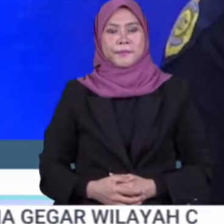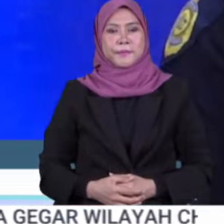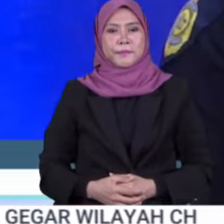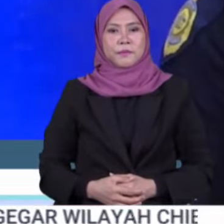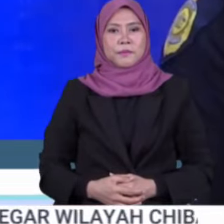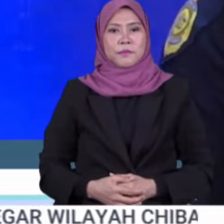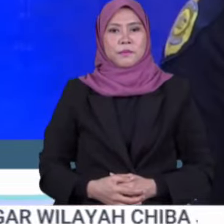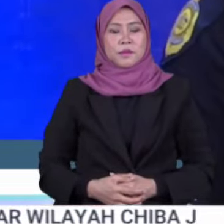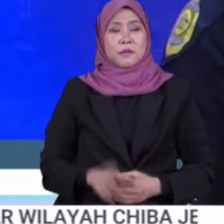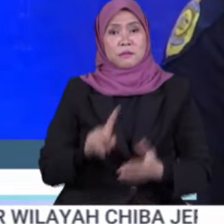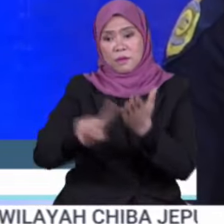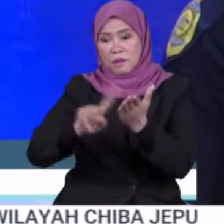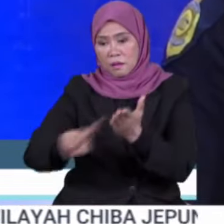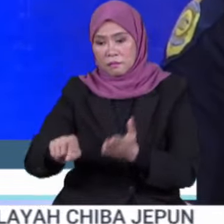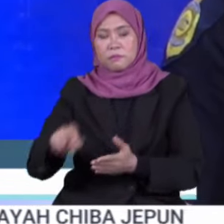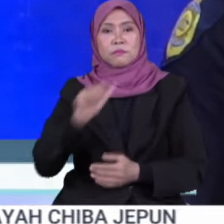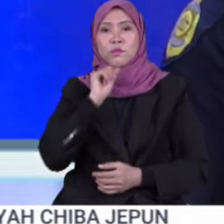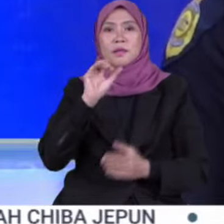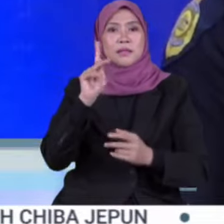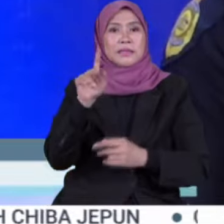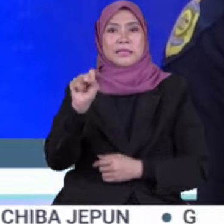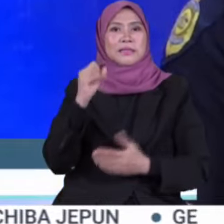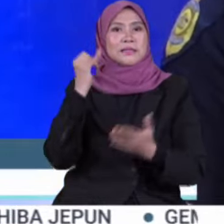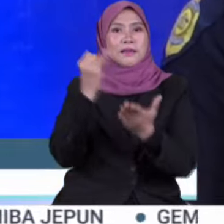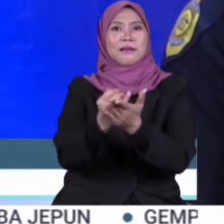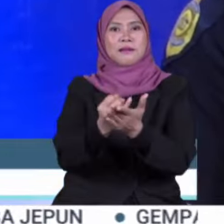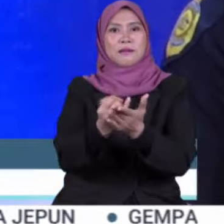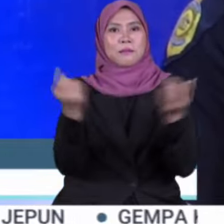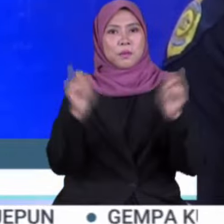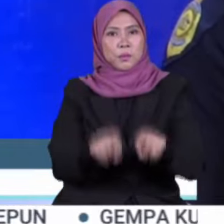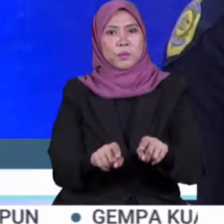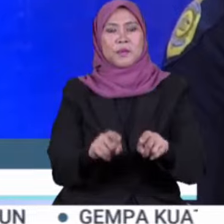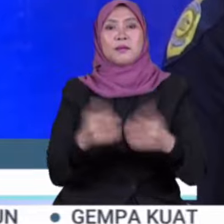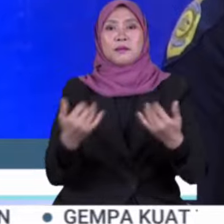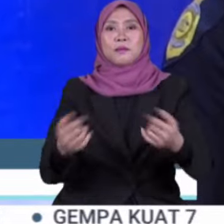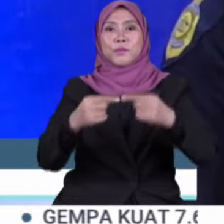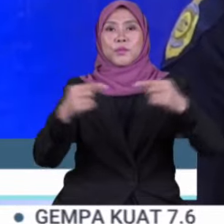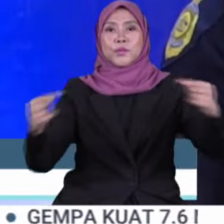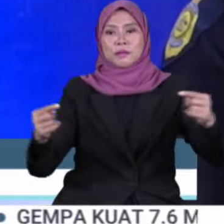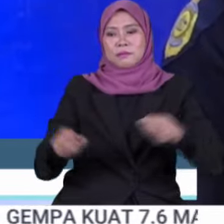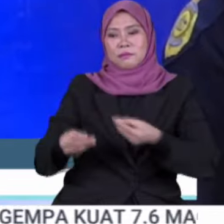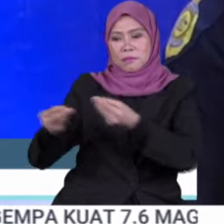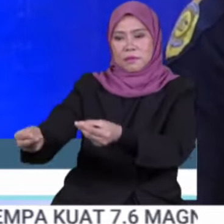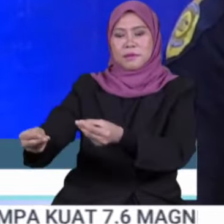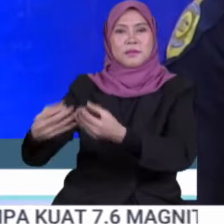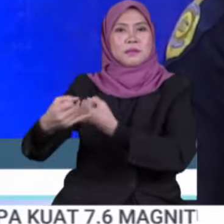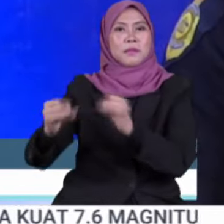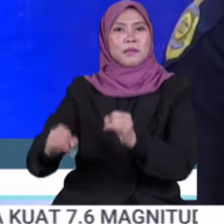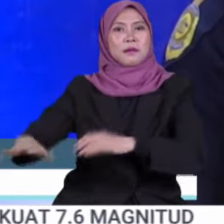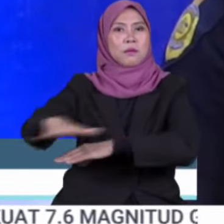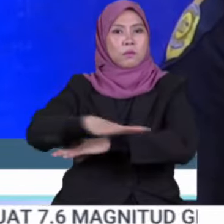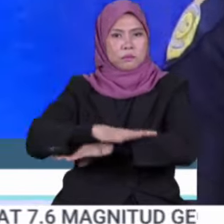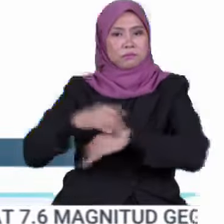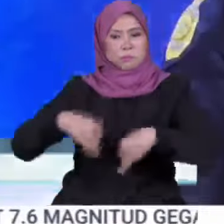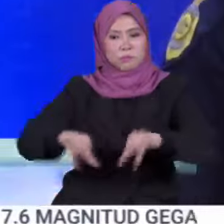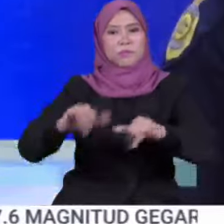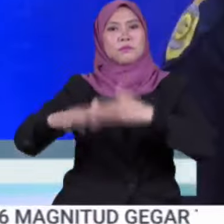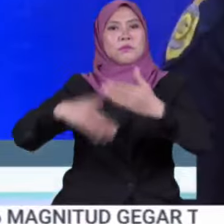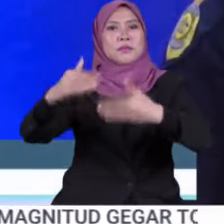Dan kita dapati tiada kes jenayah yang berlaku. So sebab itu kita dapat keputusan untuk serahkan seterusnya kepada Jabatan Laut untuk meneruskan